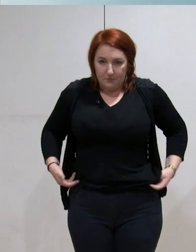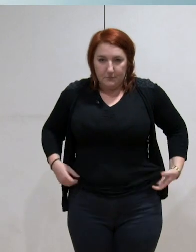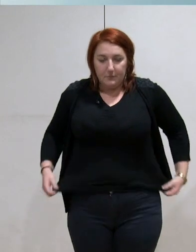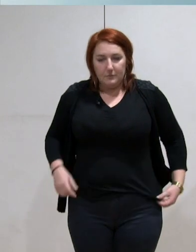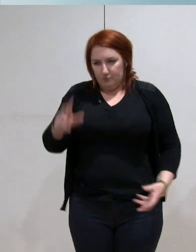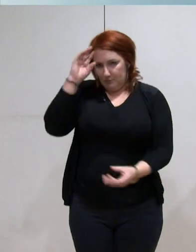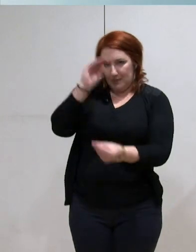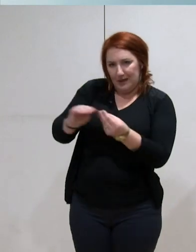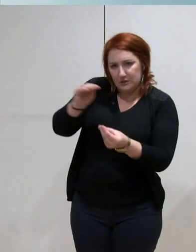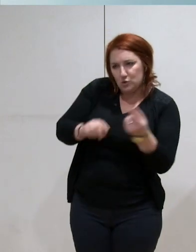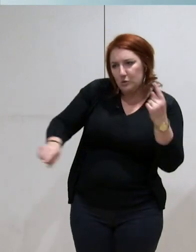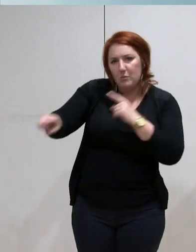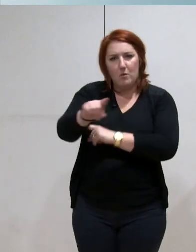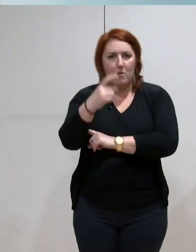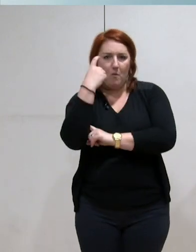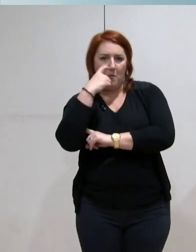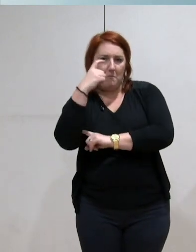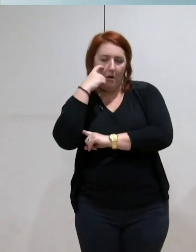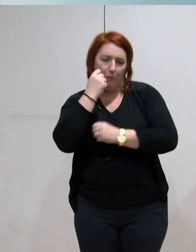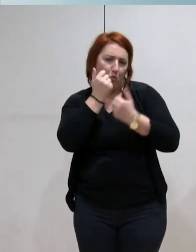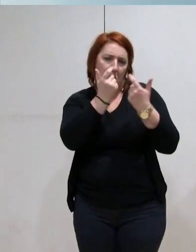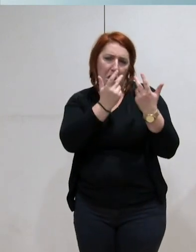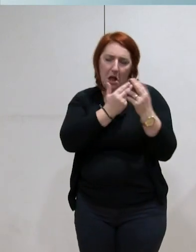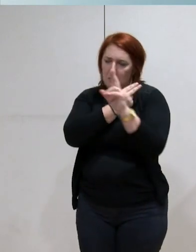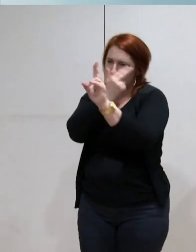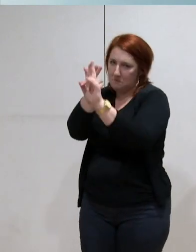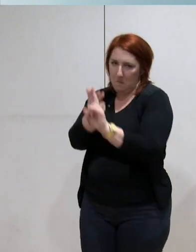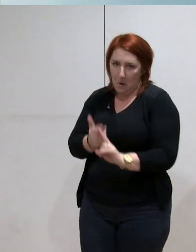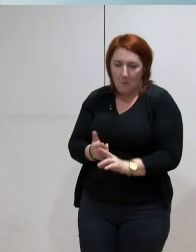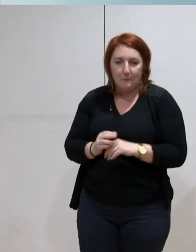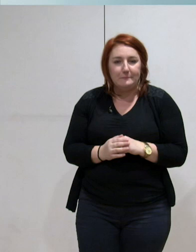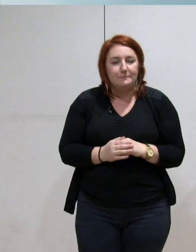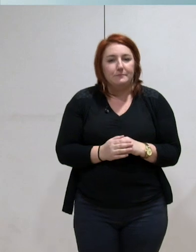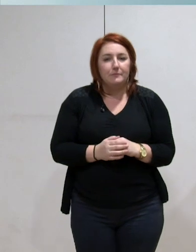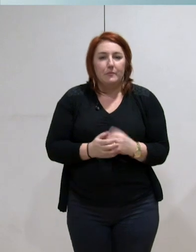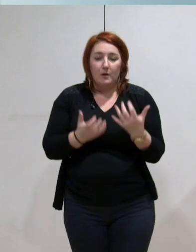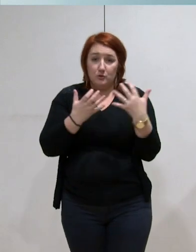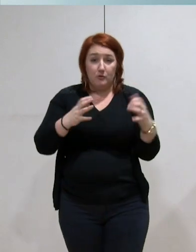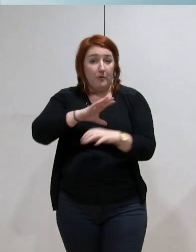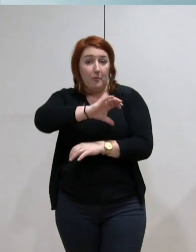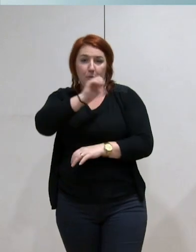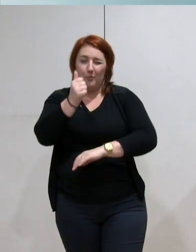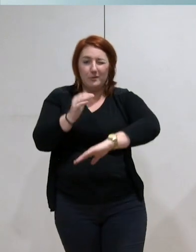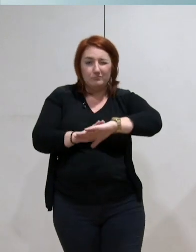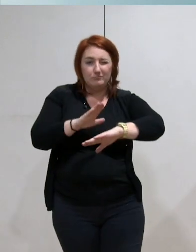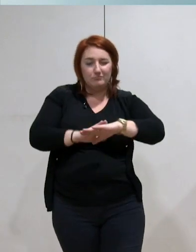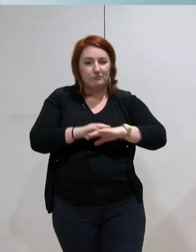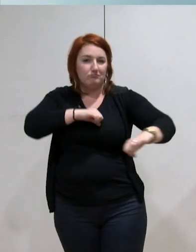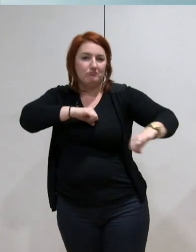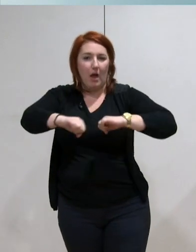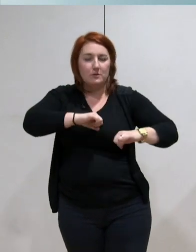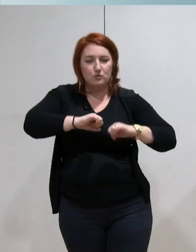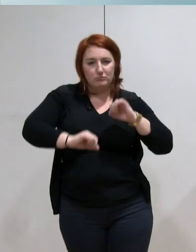des autres je tenaz d'abord à souligner l'importance de notre action qui est